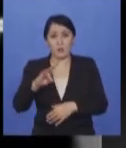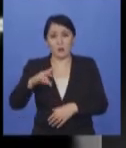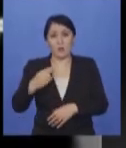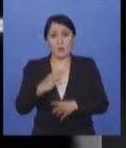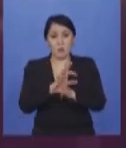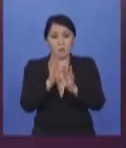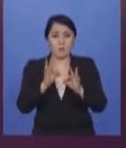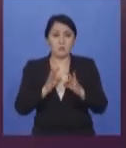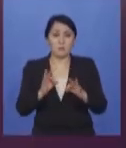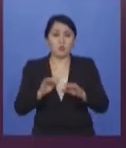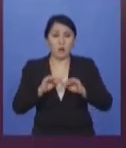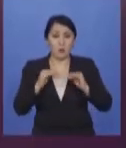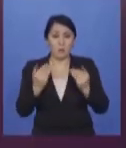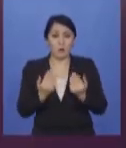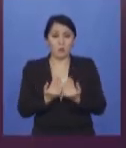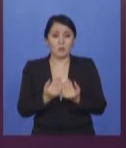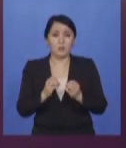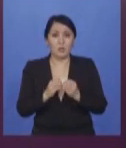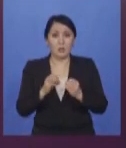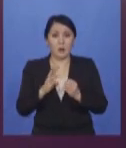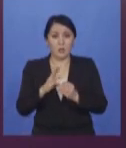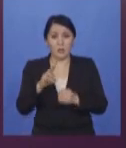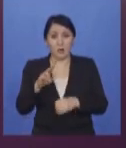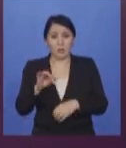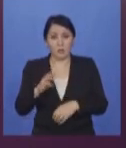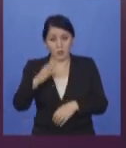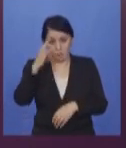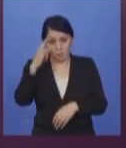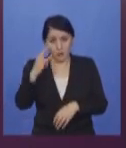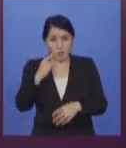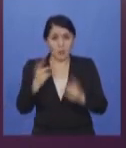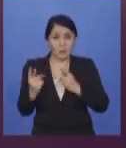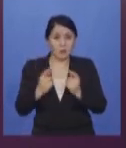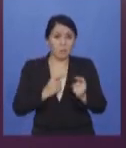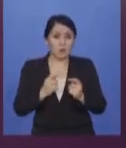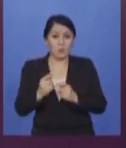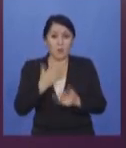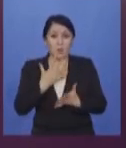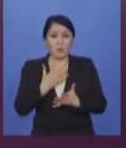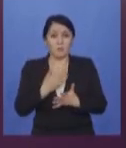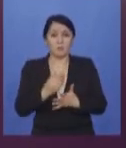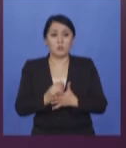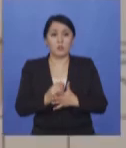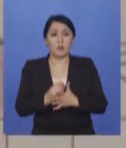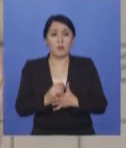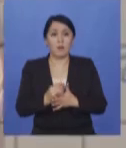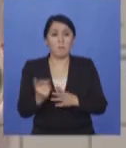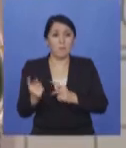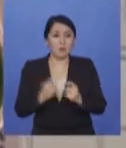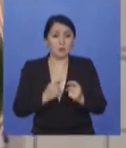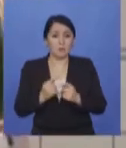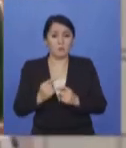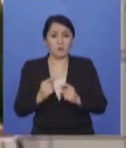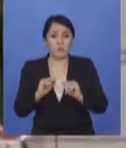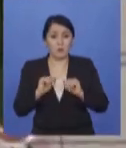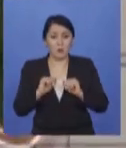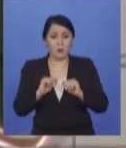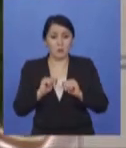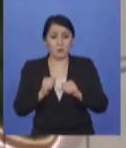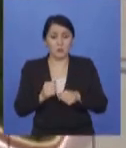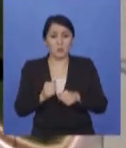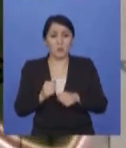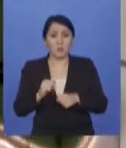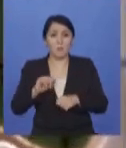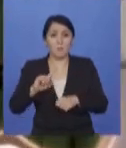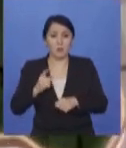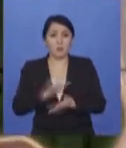өнердің де қамқоршысы болды. 13 жыл Қазақстан үкіметін басқарған қоғам қайраткері өзінің қандай басшы болғанын біріншіден қолым таза,